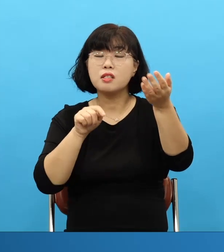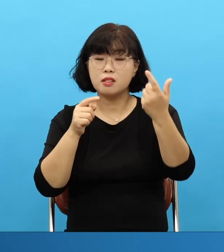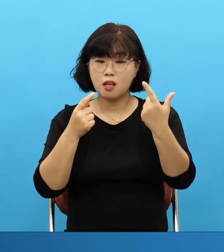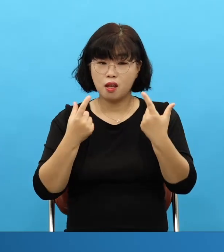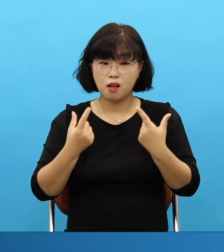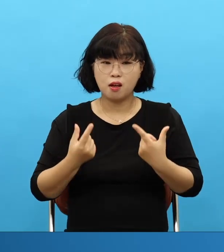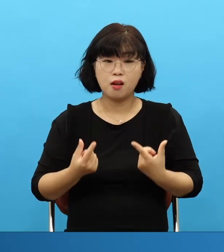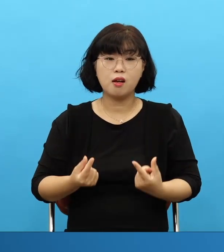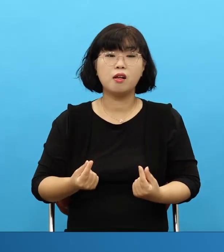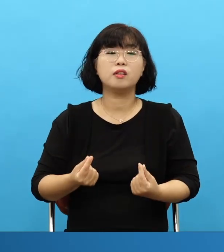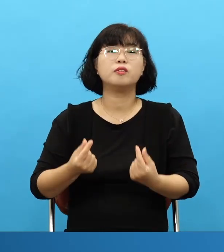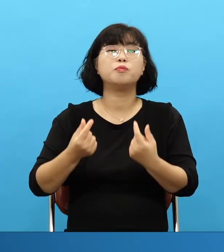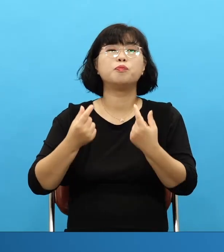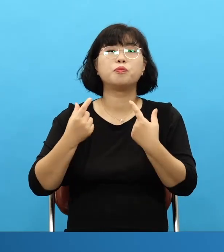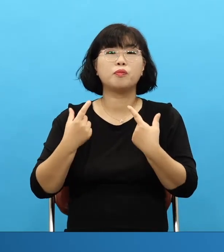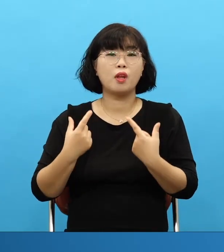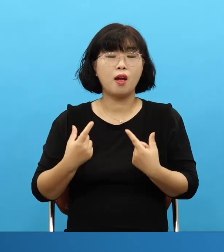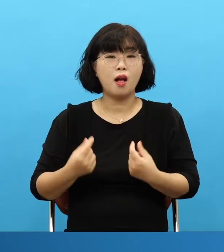보혈이야